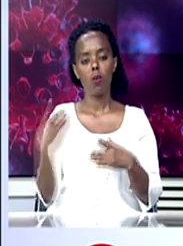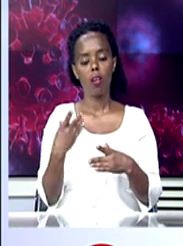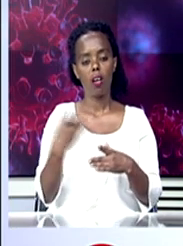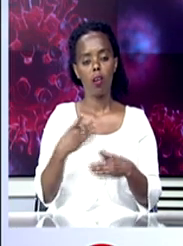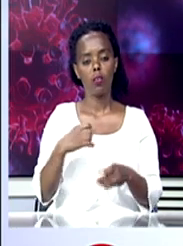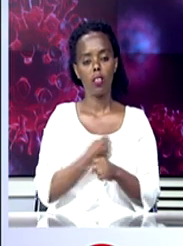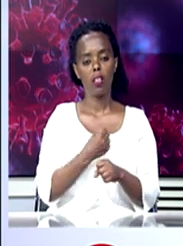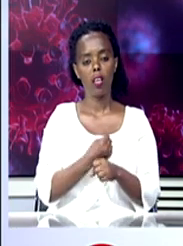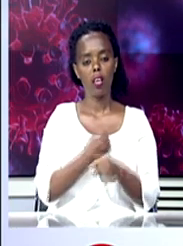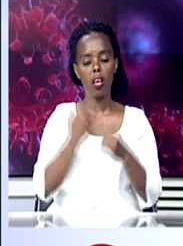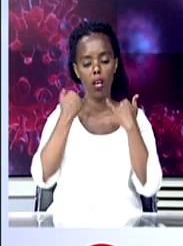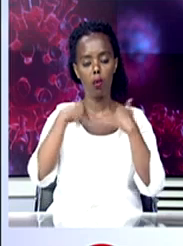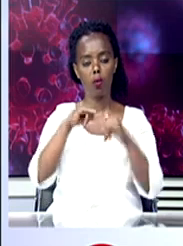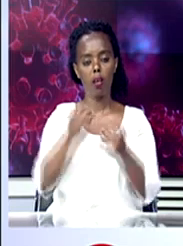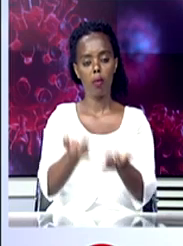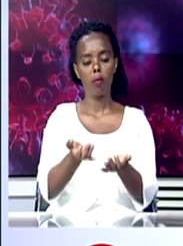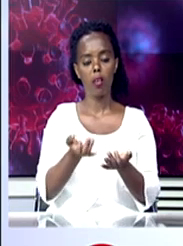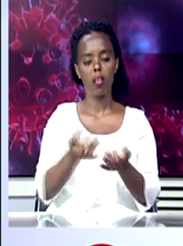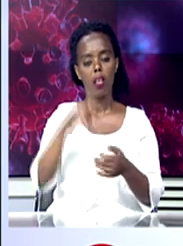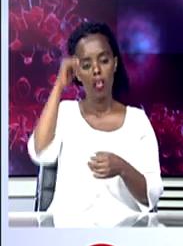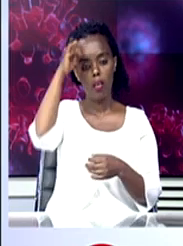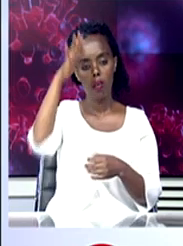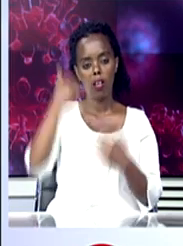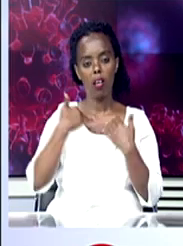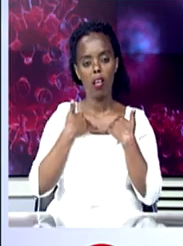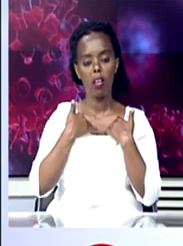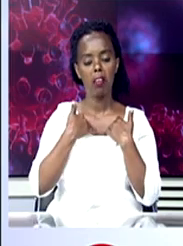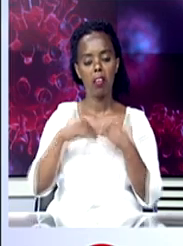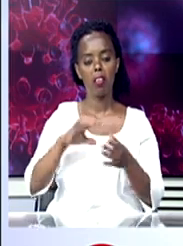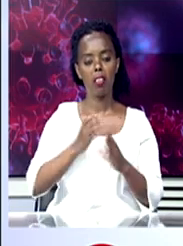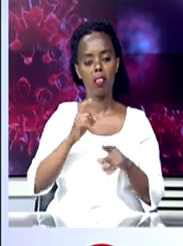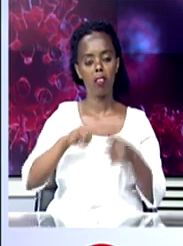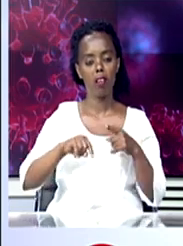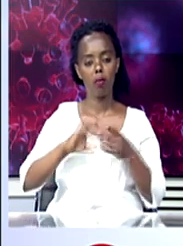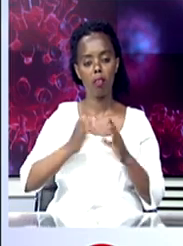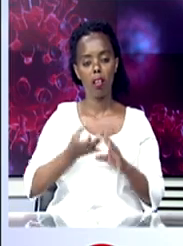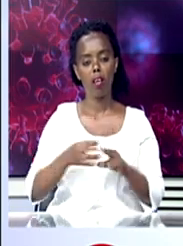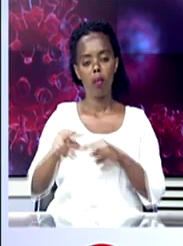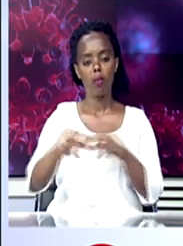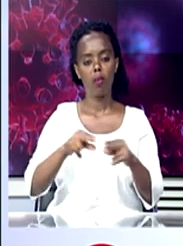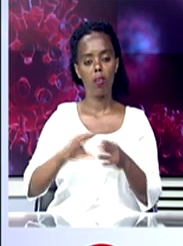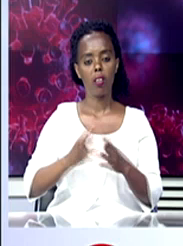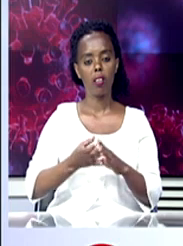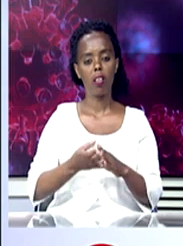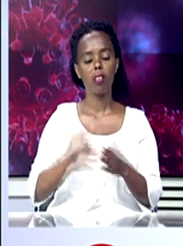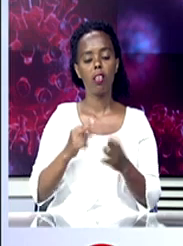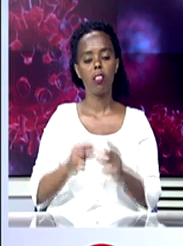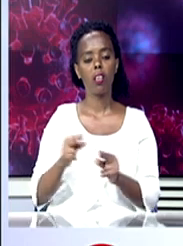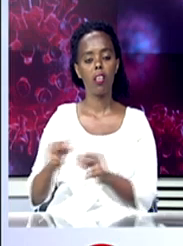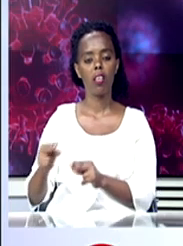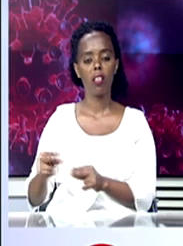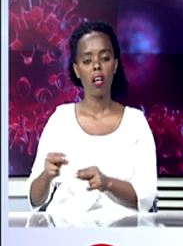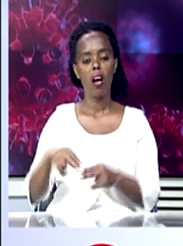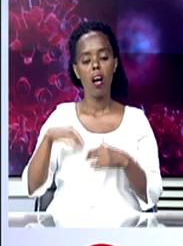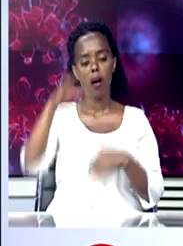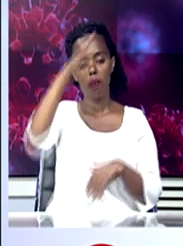jirra. Heeruun karaa barbaadame namni kanaan humnas dandeettis hin qabode biiroo keenyaaf heeruu kennee caasaan keenya gajjallaa jiru